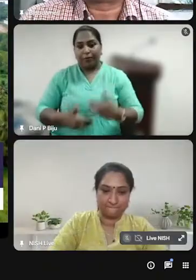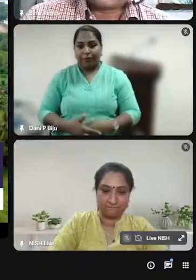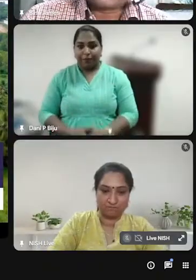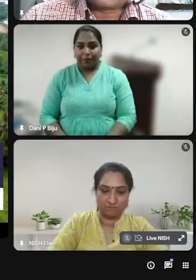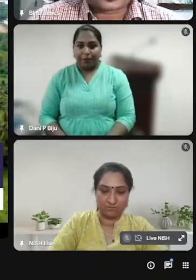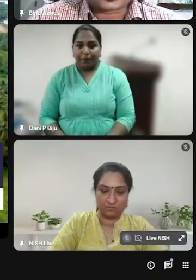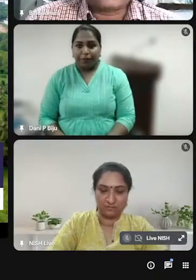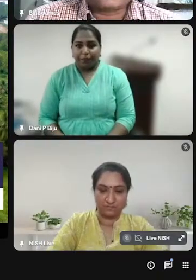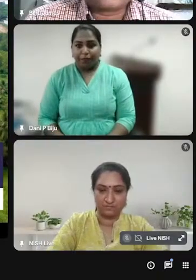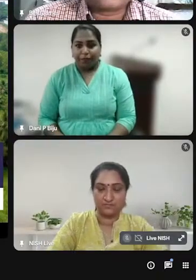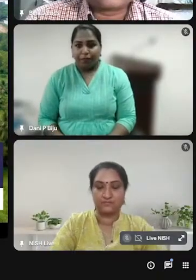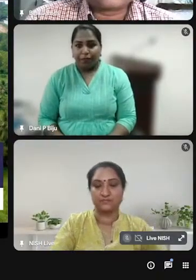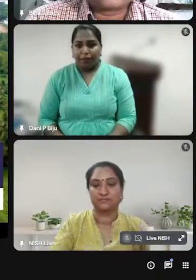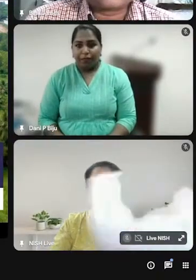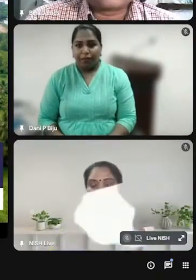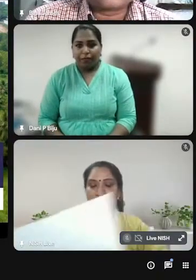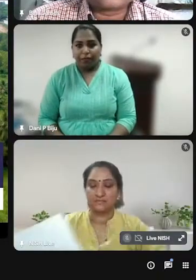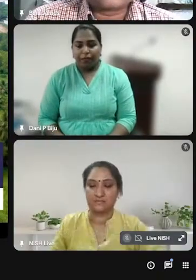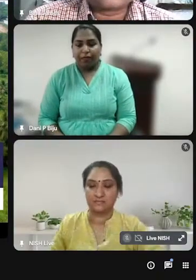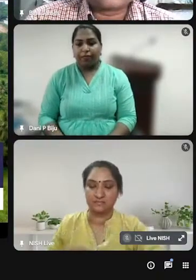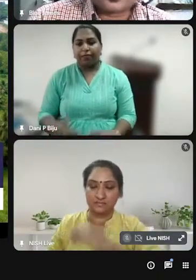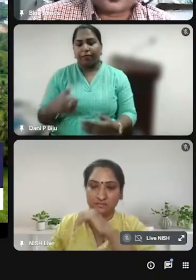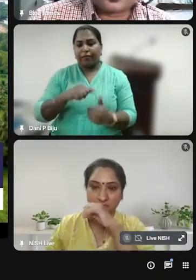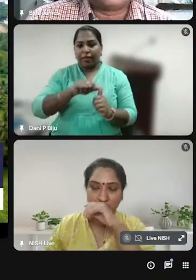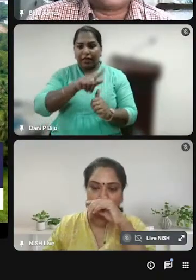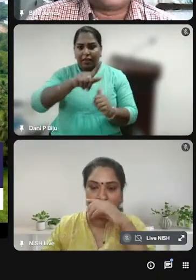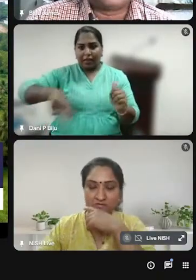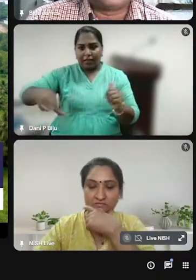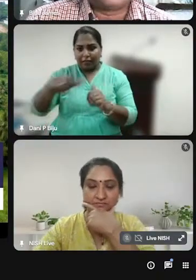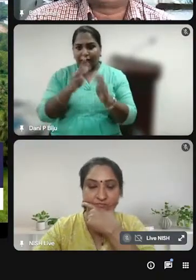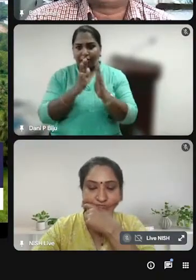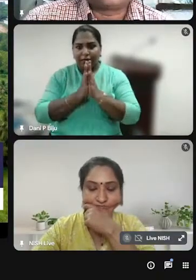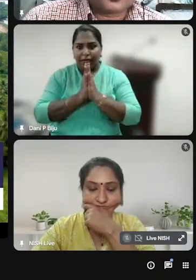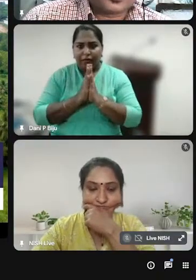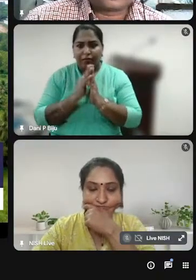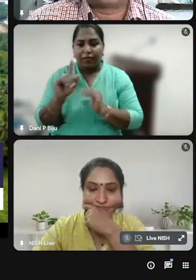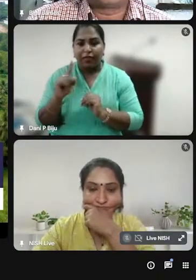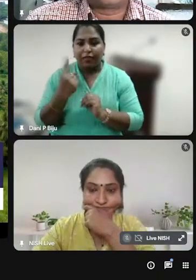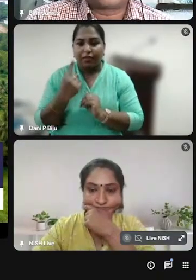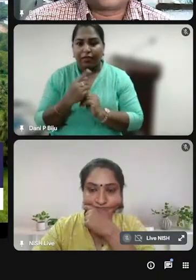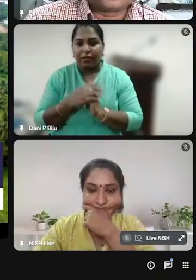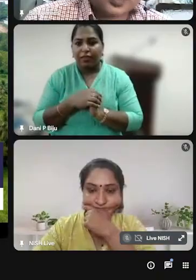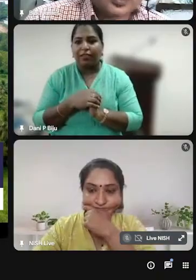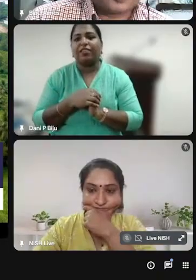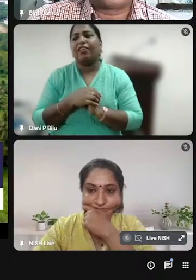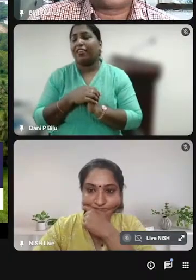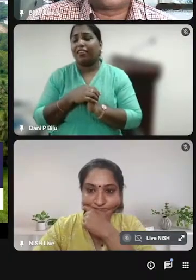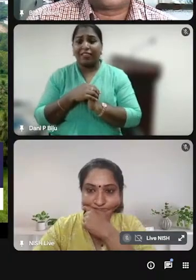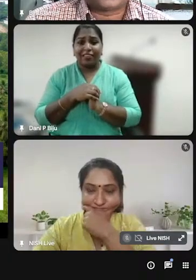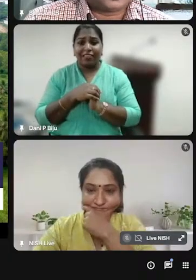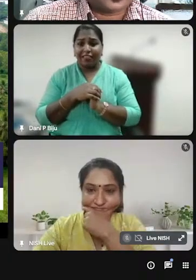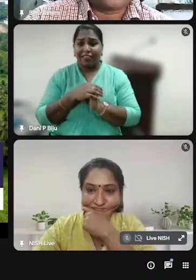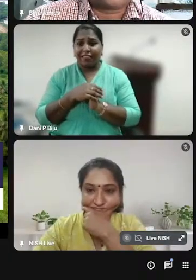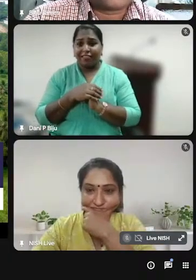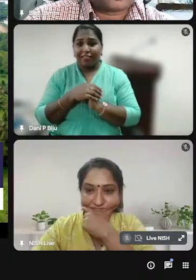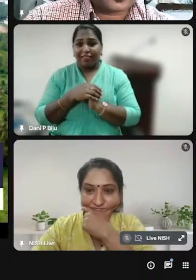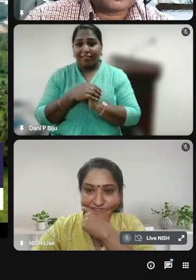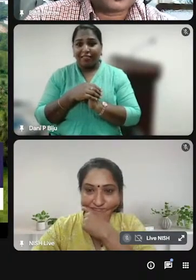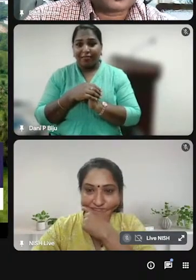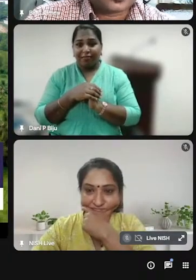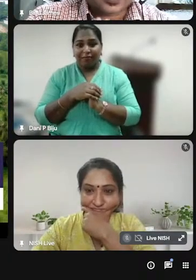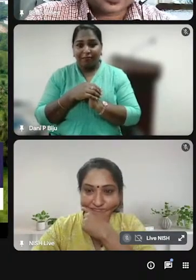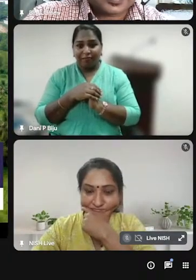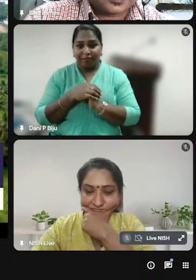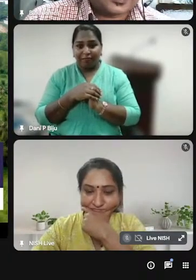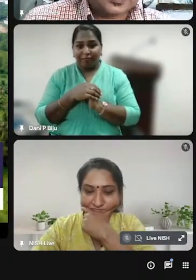എല്ലാവർക്കും നമസ്കാരം. ആദ്യമേ തന്നെ നിഷിനോടും ഇതിന്റെ കോർഡിനേറ്റേഴ്സിനും ഒരു നന്ദി പറയുന്നു, എന്നെ ഇങ്ങനൊരു